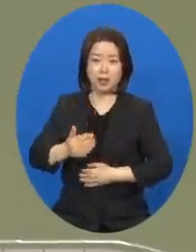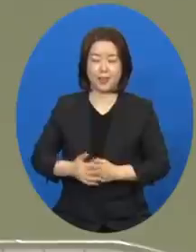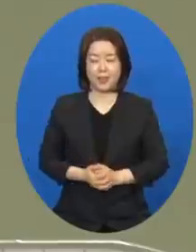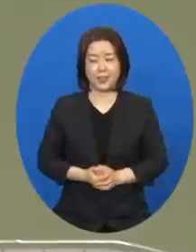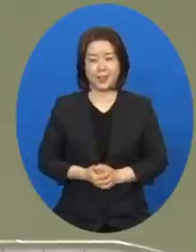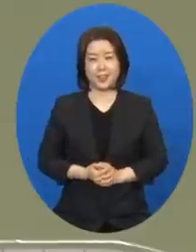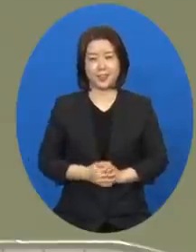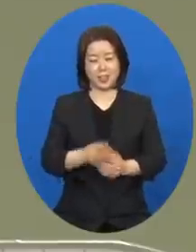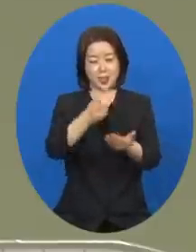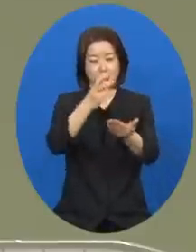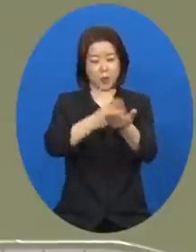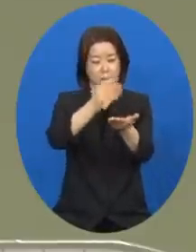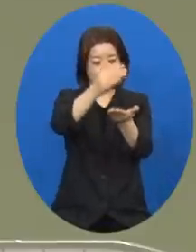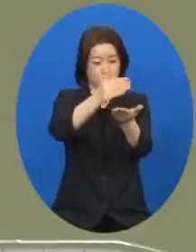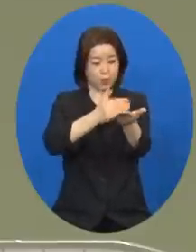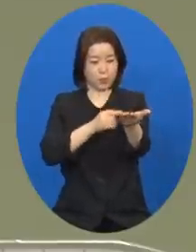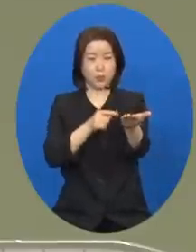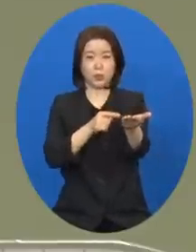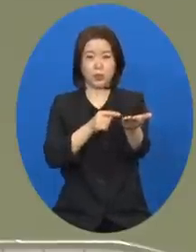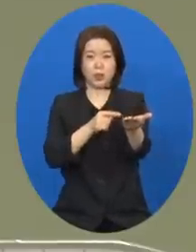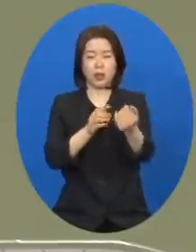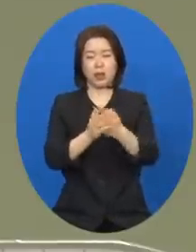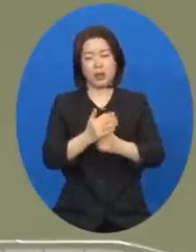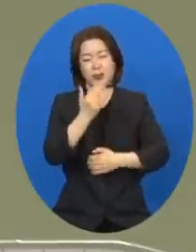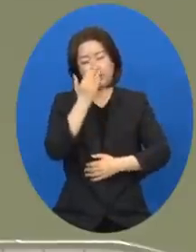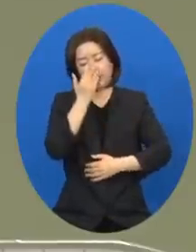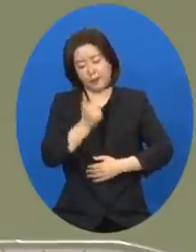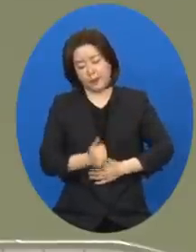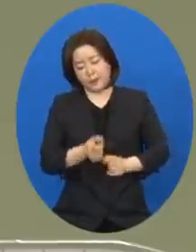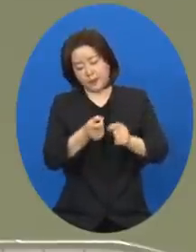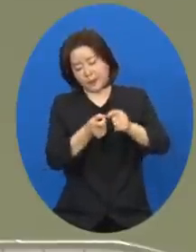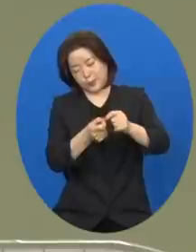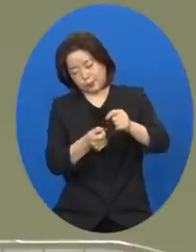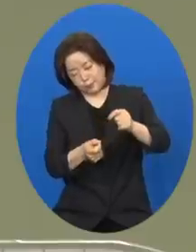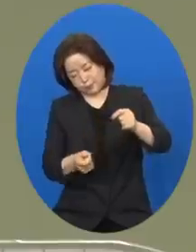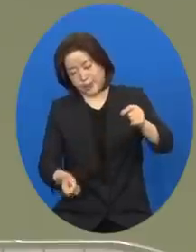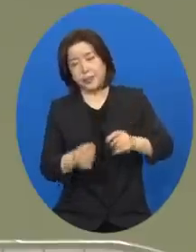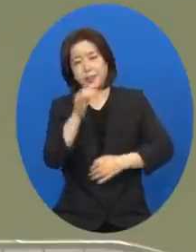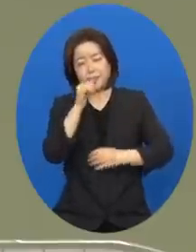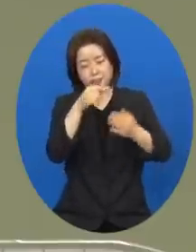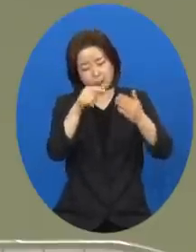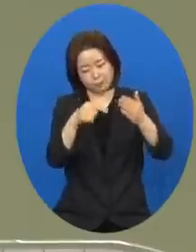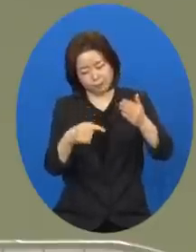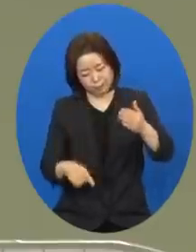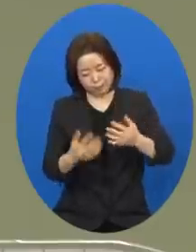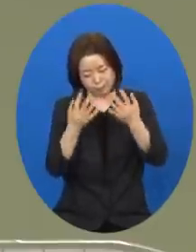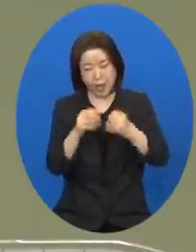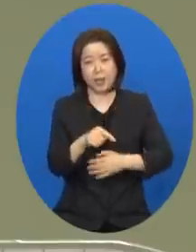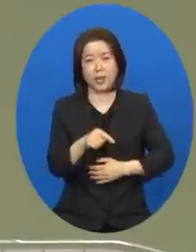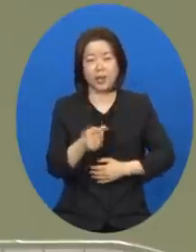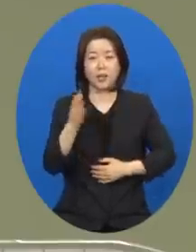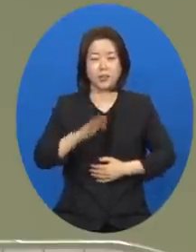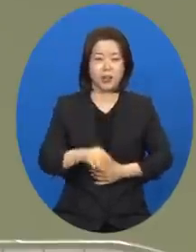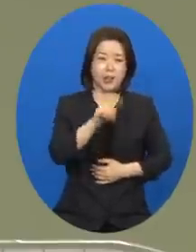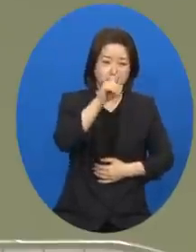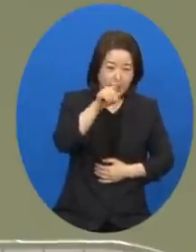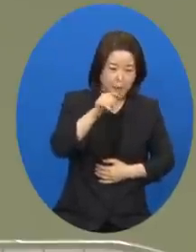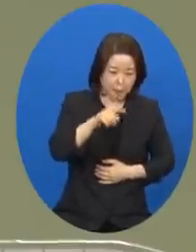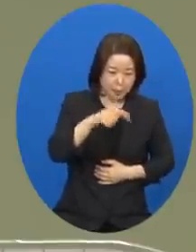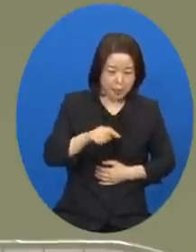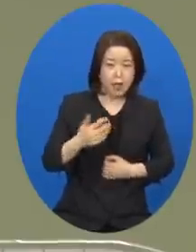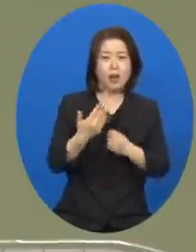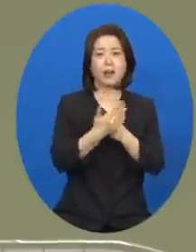규례 과정이 굉장히 지루할 정도로 길어요. 근데 그게 다 은혜가 되는 겁니다.